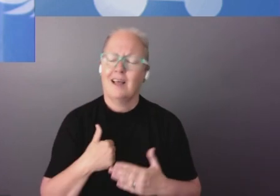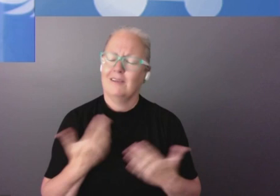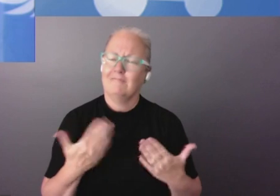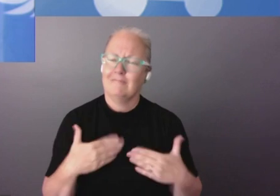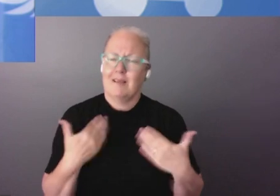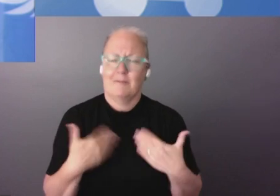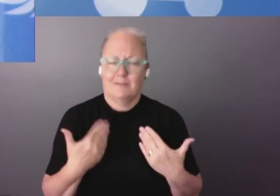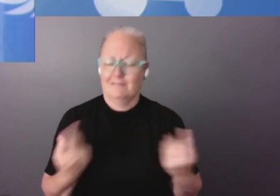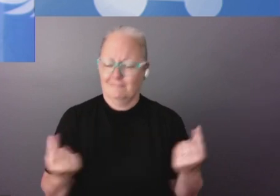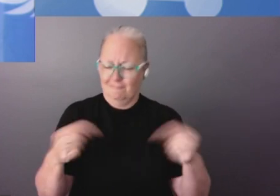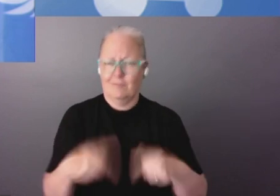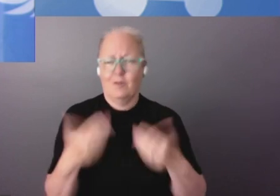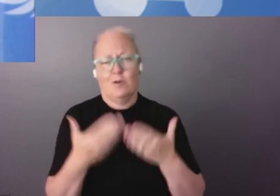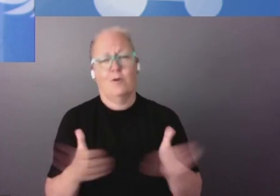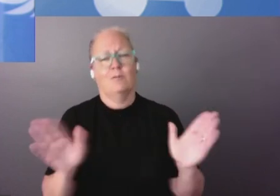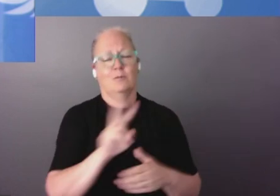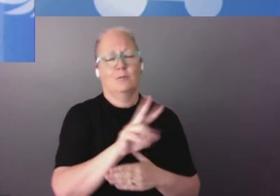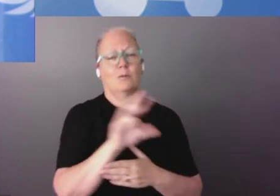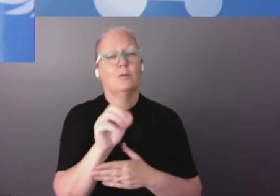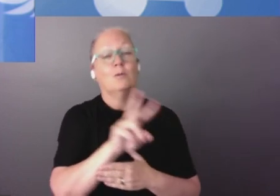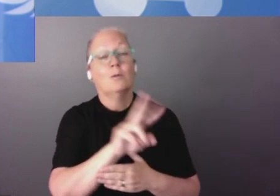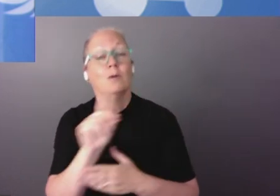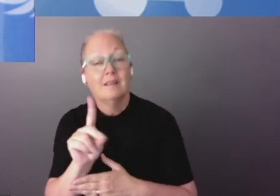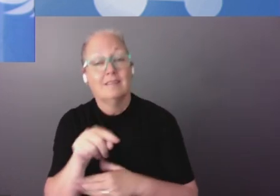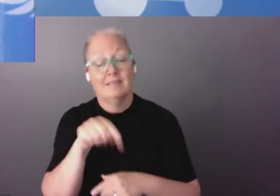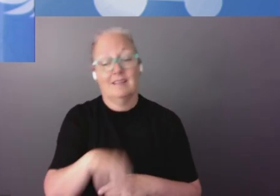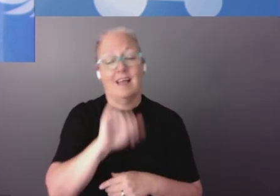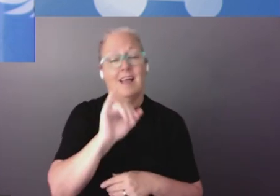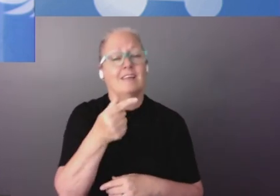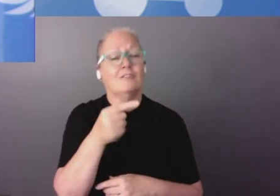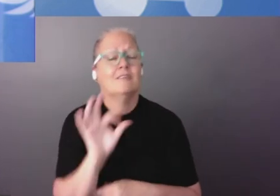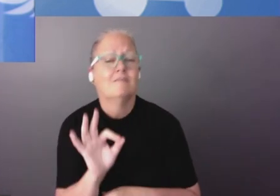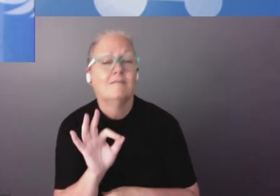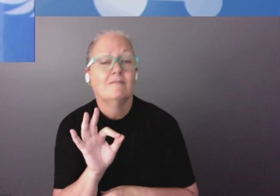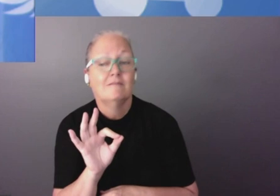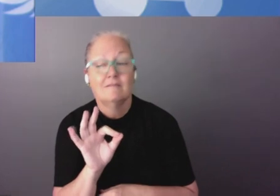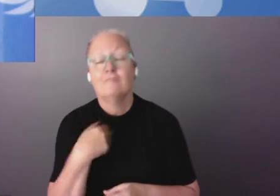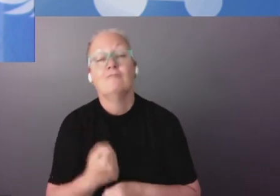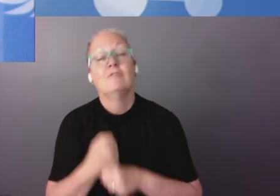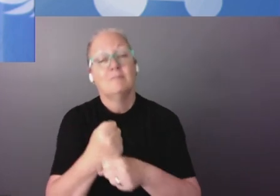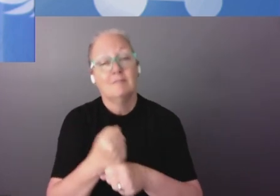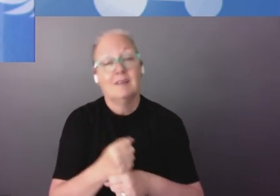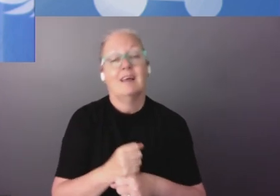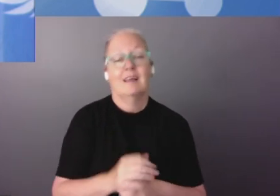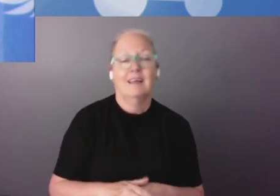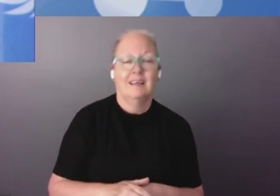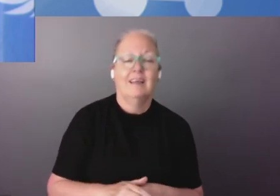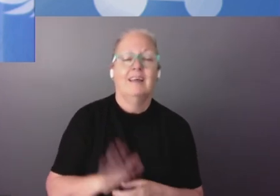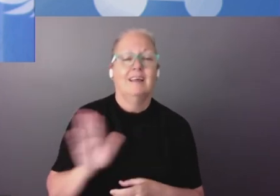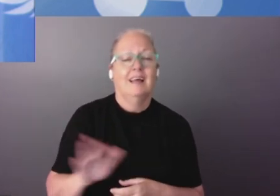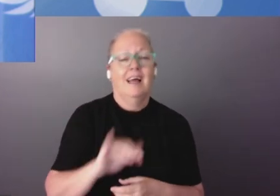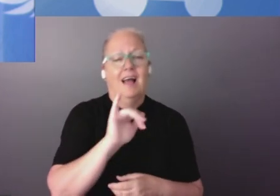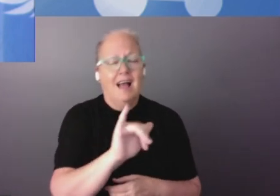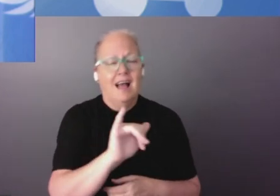dla mnie ogromna przyjemność, że mogę uczestniczyć w tej ceremonii otwarcia 16. edycji Szczytu